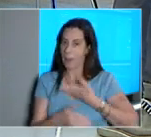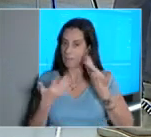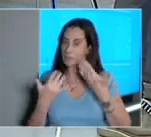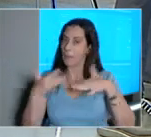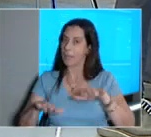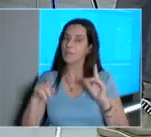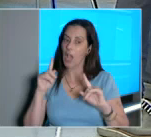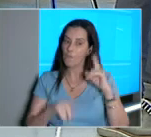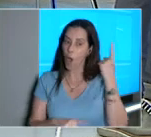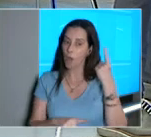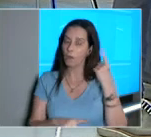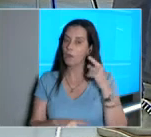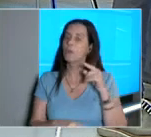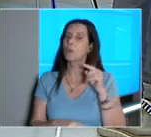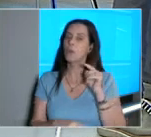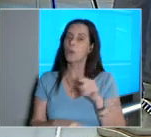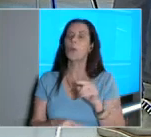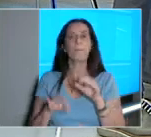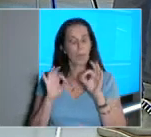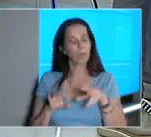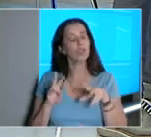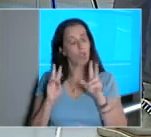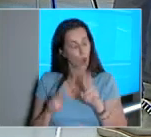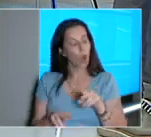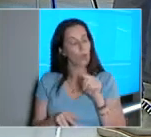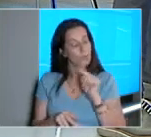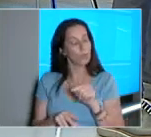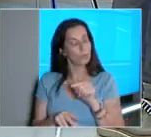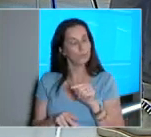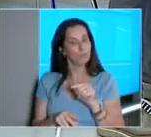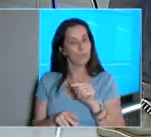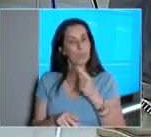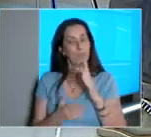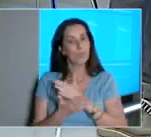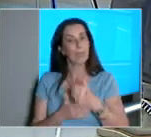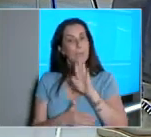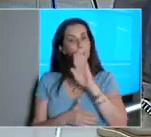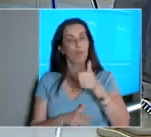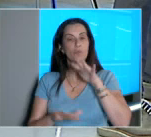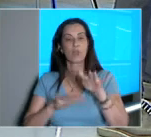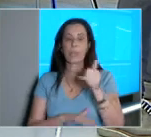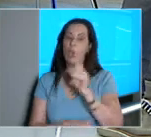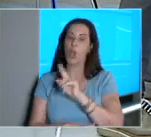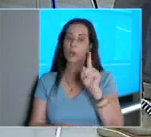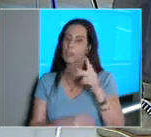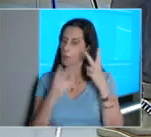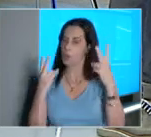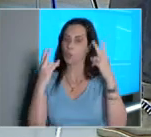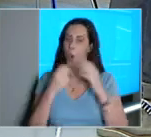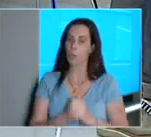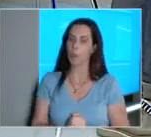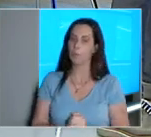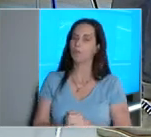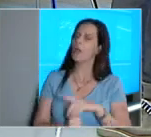מנדטים גדול, והוא יהיה שובר השוויון, הוא בהחלט יכול להיות זה שיכריע אם נתניהו יהיה ראש ממשלה או לא, זה בכל זאת משמעותי.